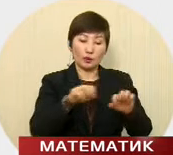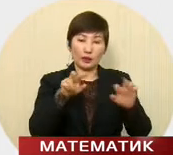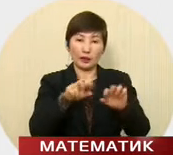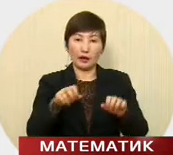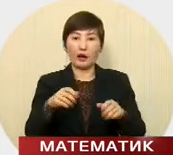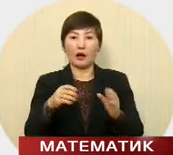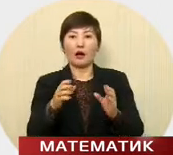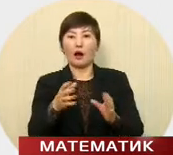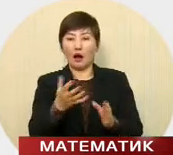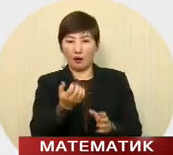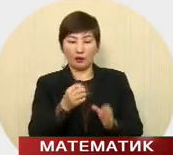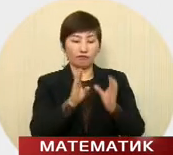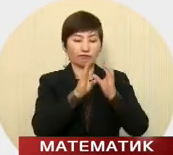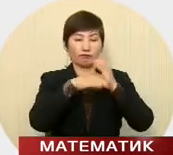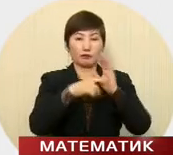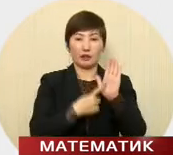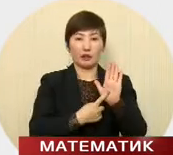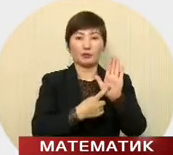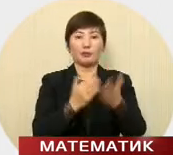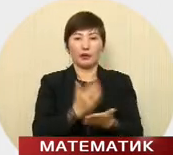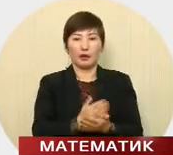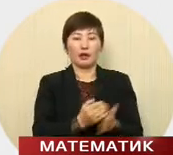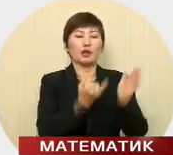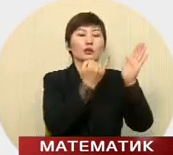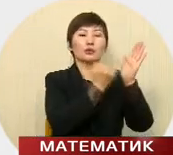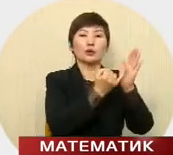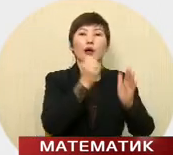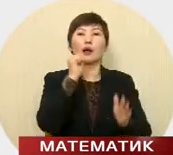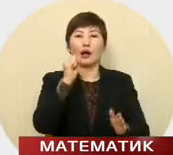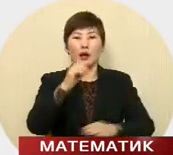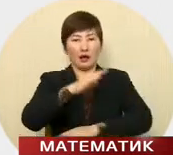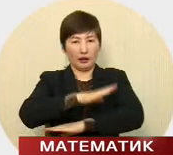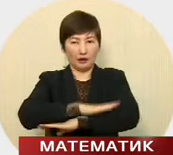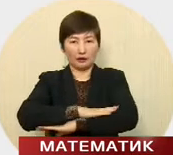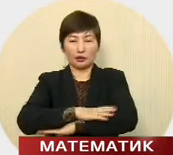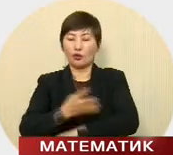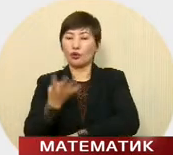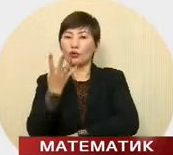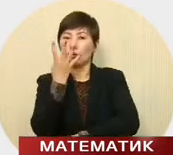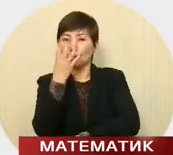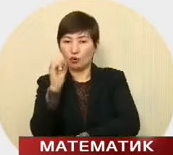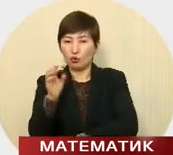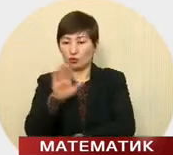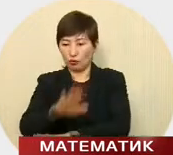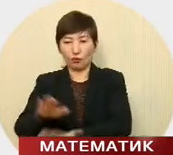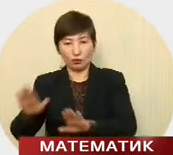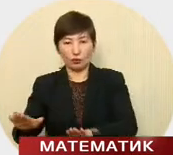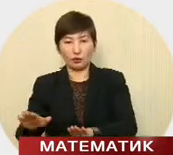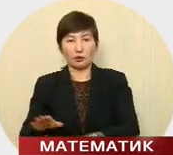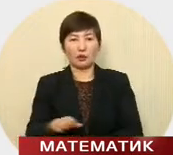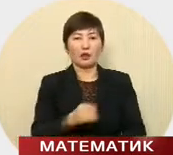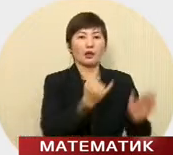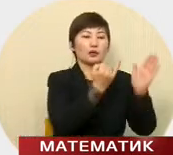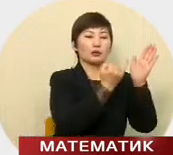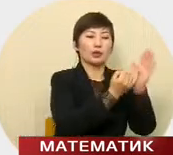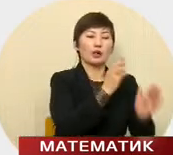дугуй диаграмаар дүрслэн харуулсан байна. За 6-гийн А анги маань 40 сурагчтай, 6-гийн Б анги маань 36